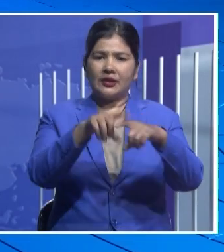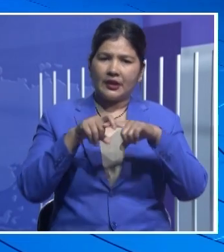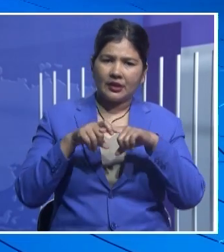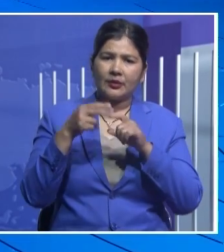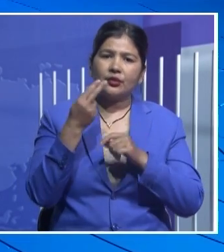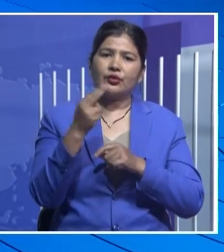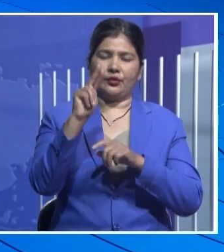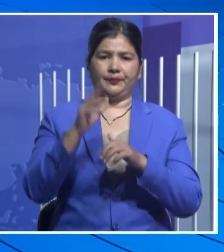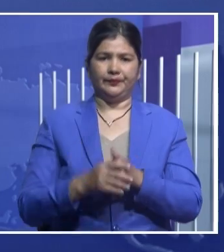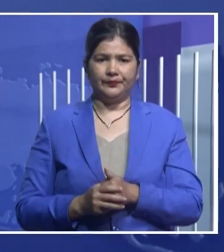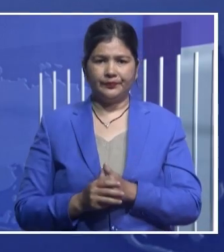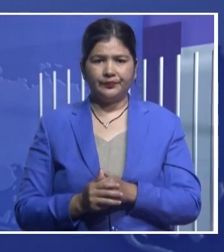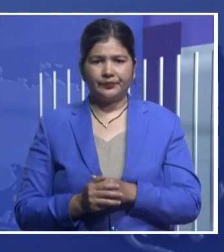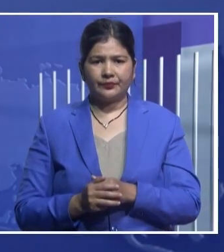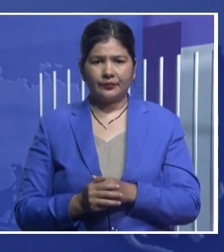लिएको थियो।